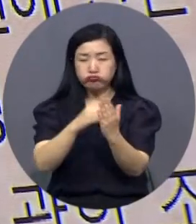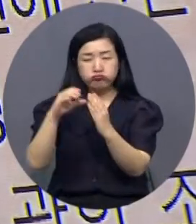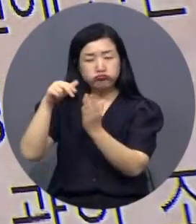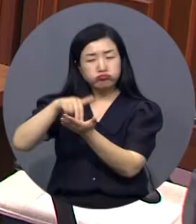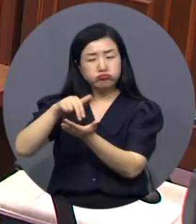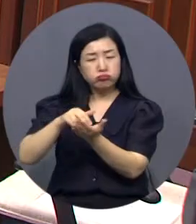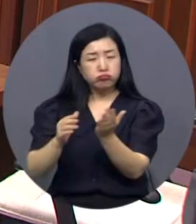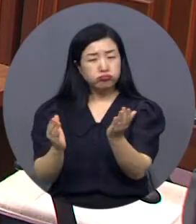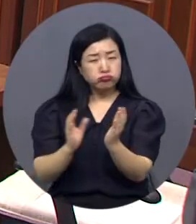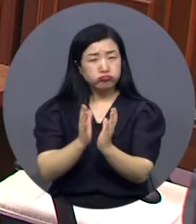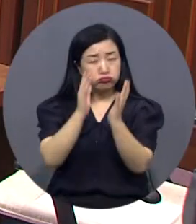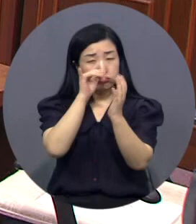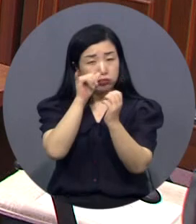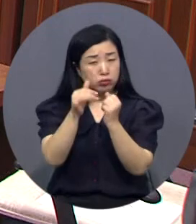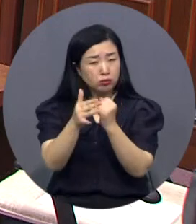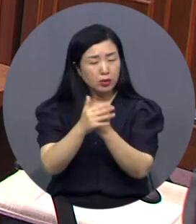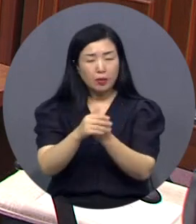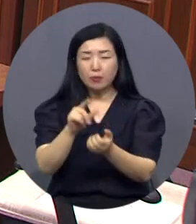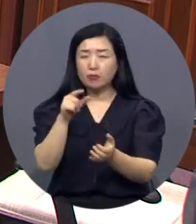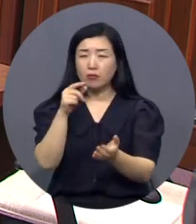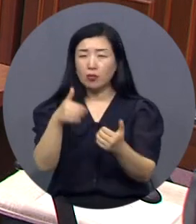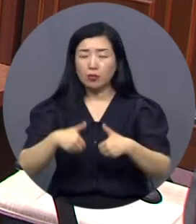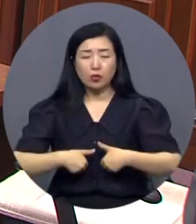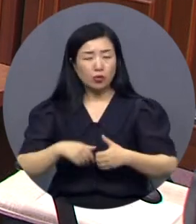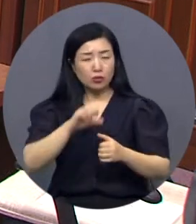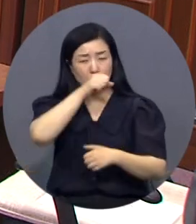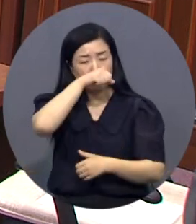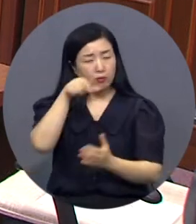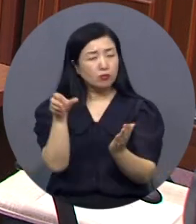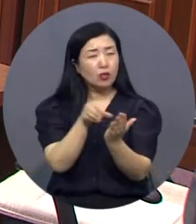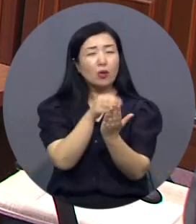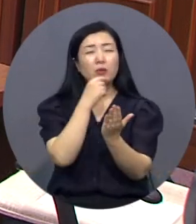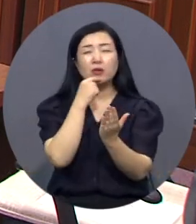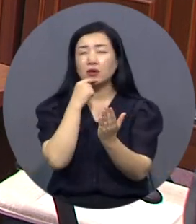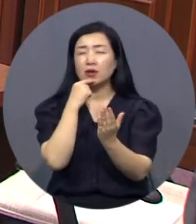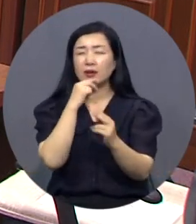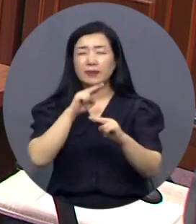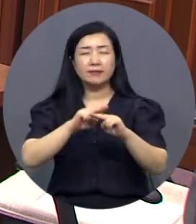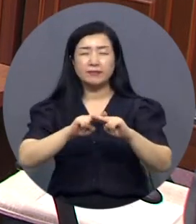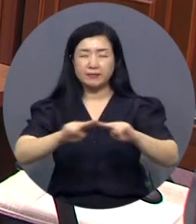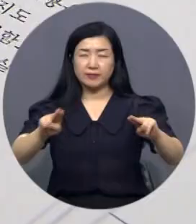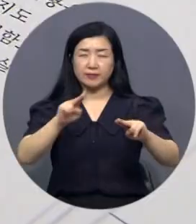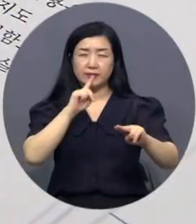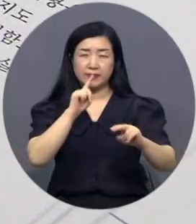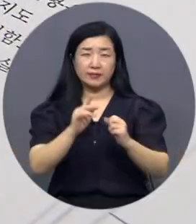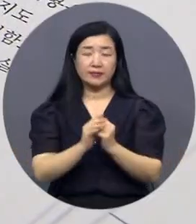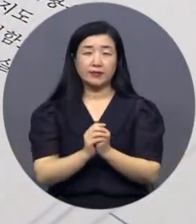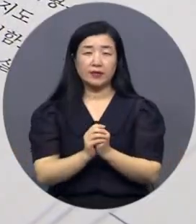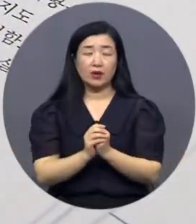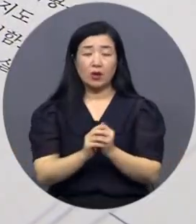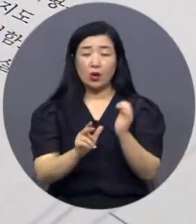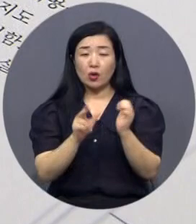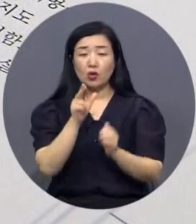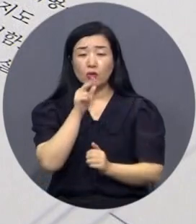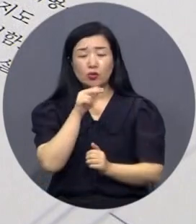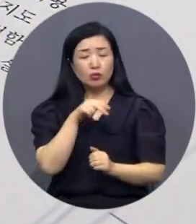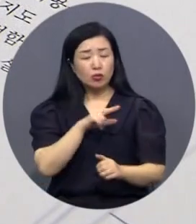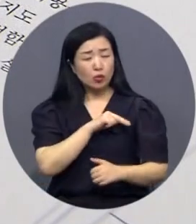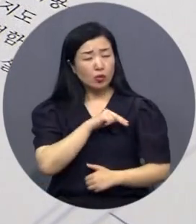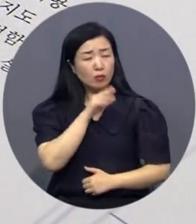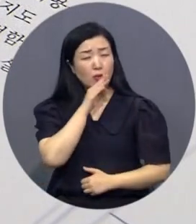만에 상정됐고 필요한 예산도 추산하지 않아 부결시켜야 한다고 주장하고 있어 도의회